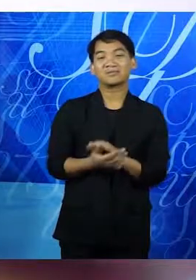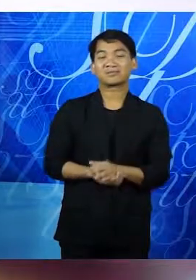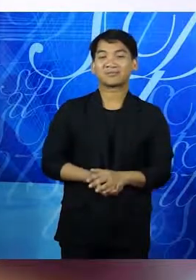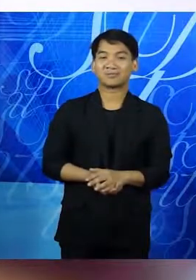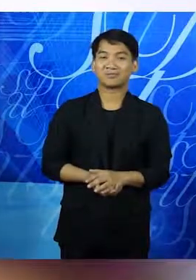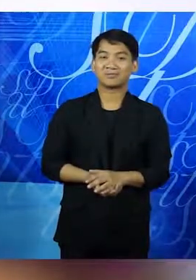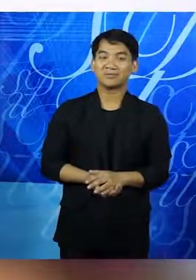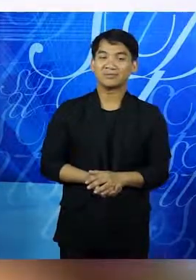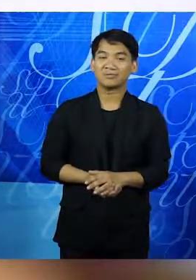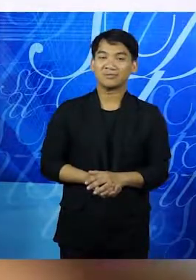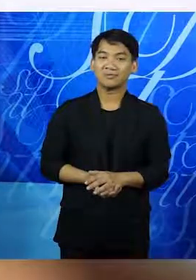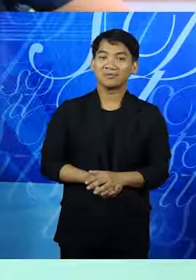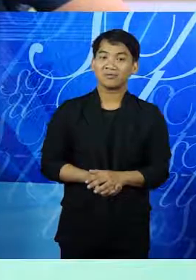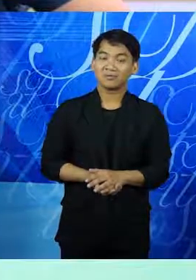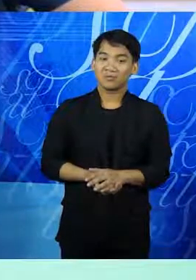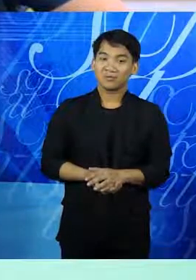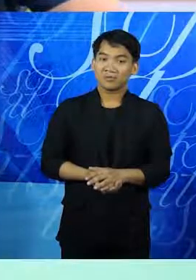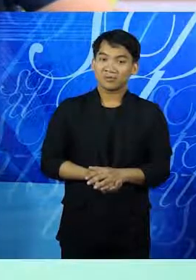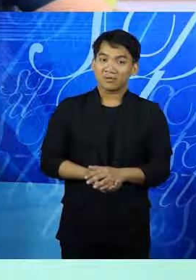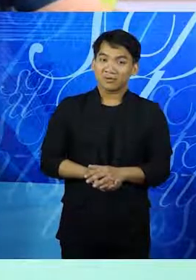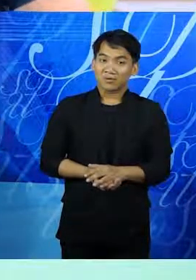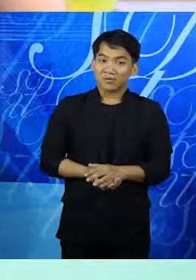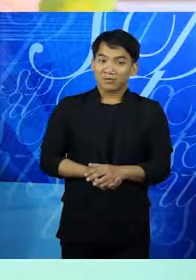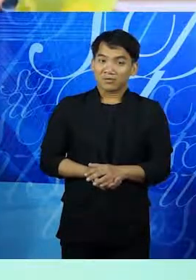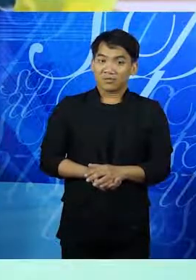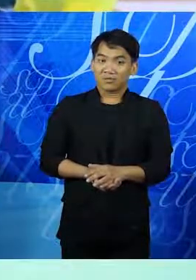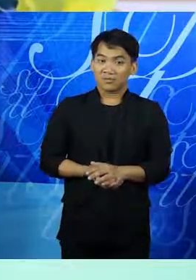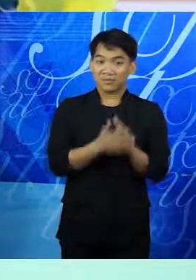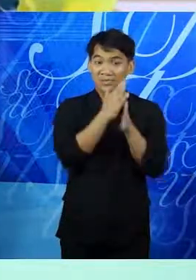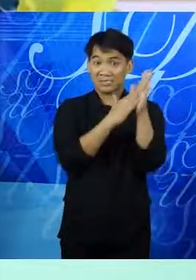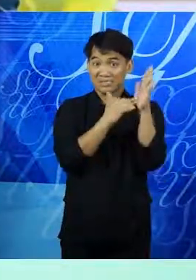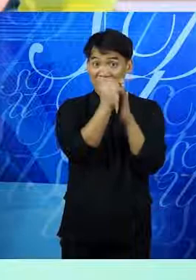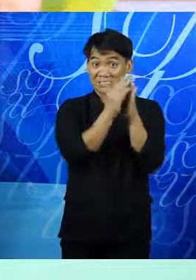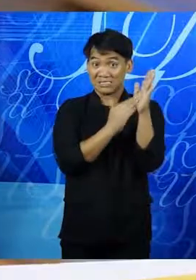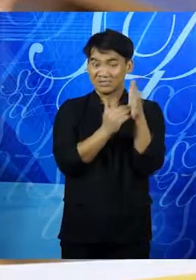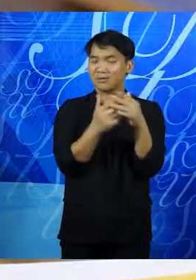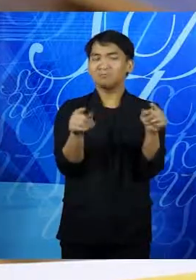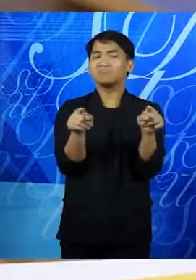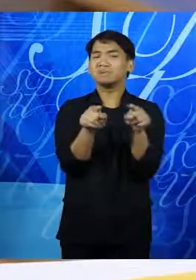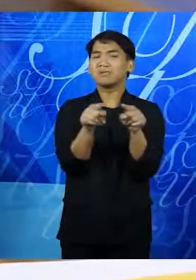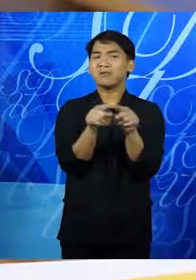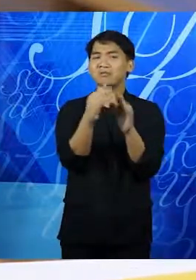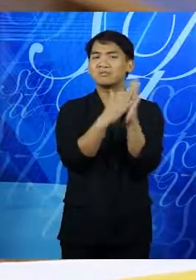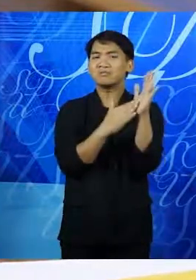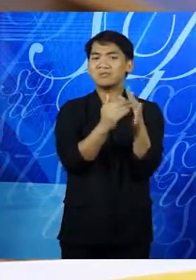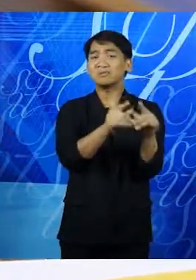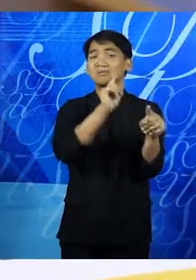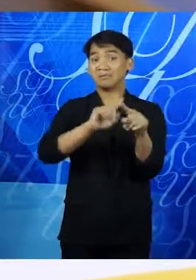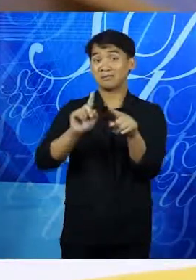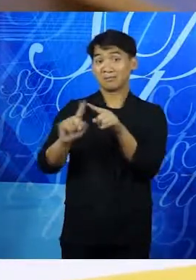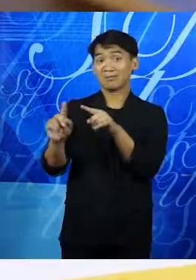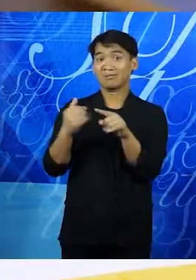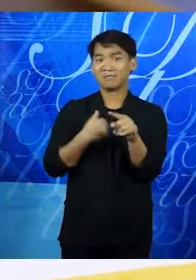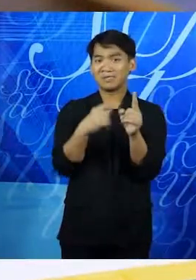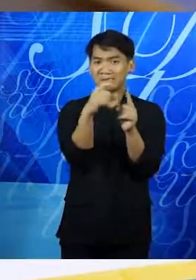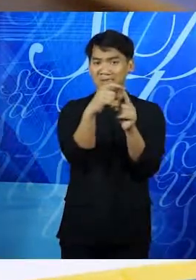คะต่อมานะคะสีเหมือนกันนะคะสีมีมากมายอันนี้ก็จะเป็นค